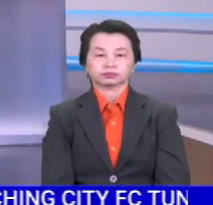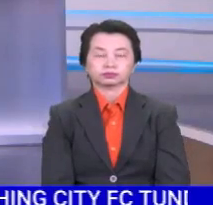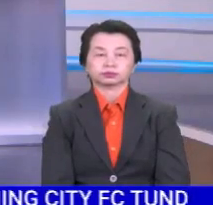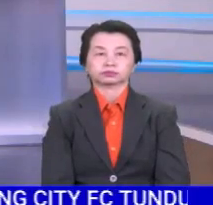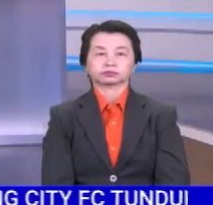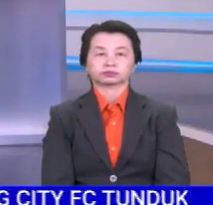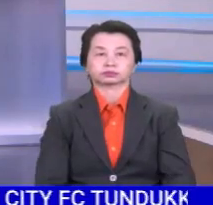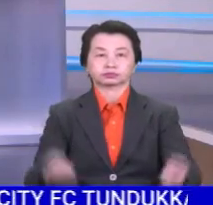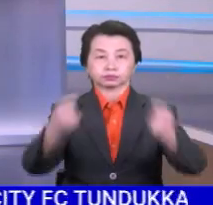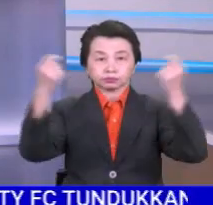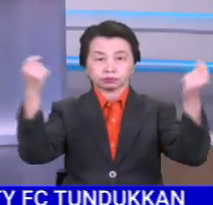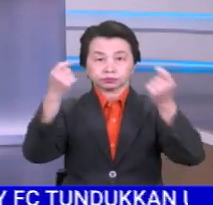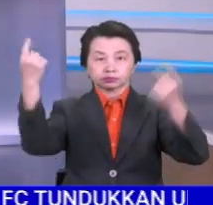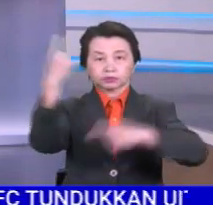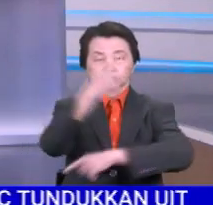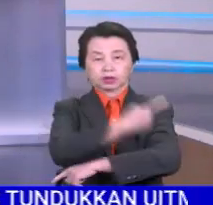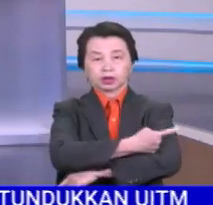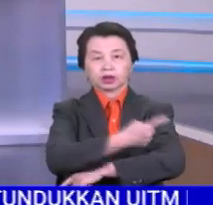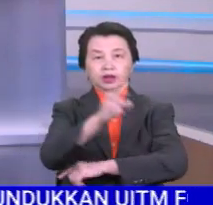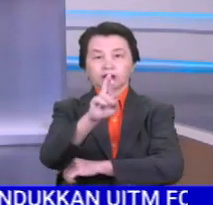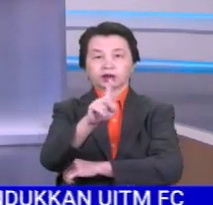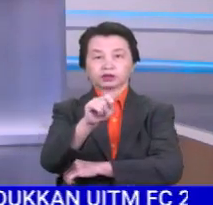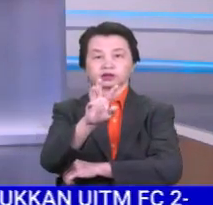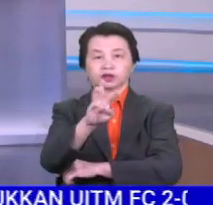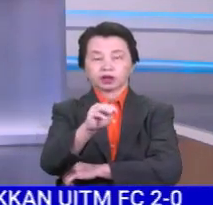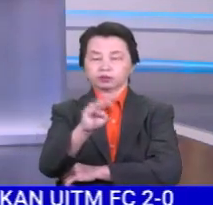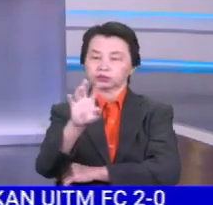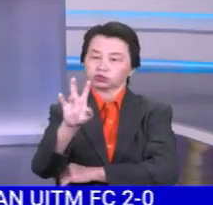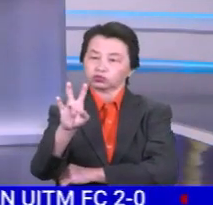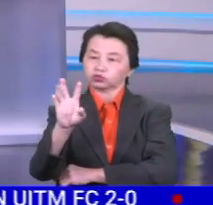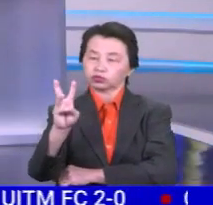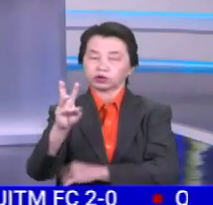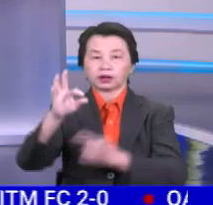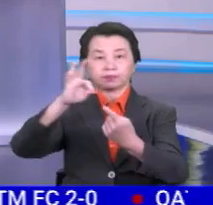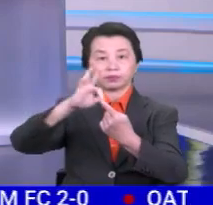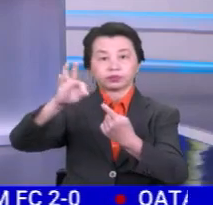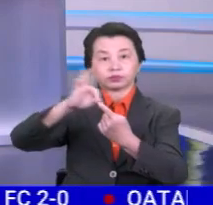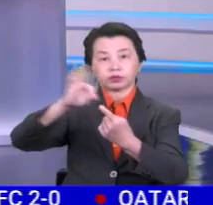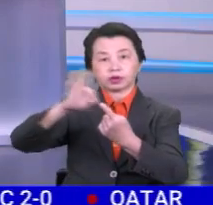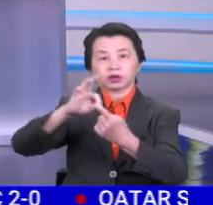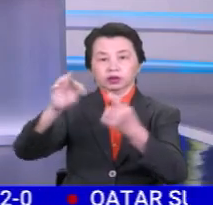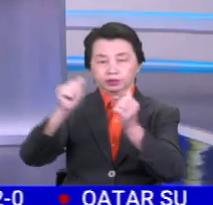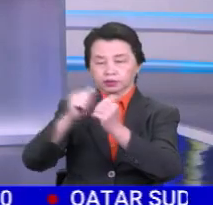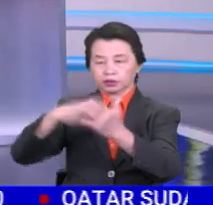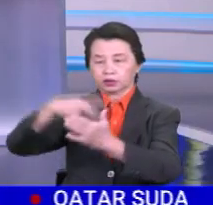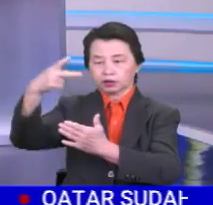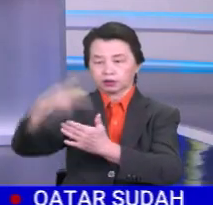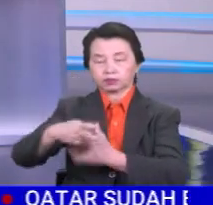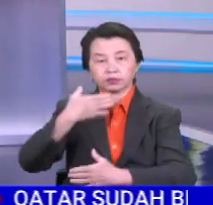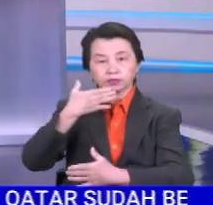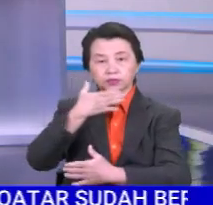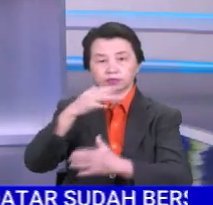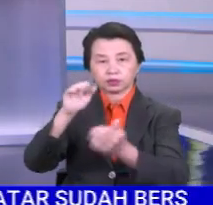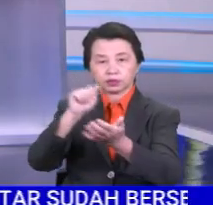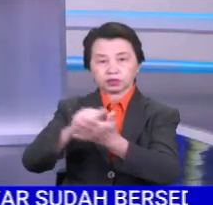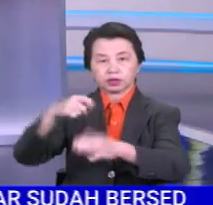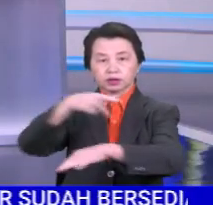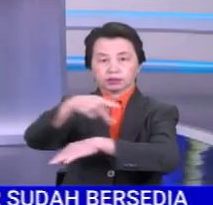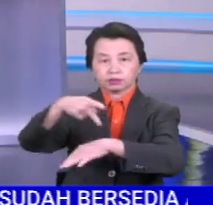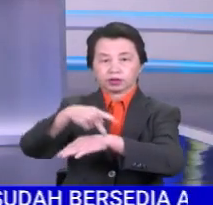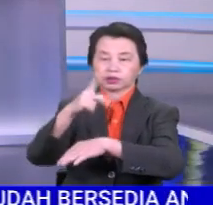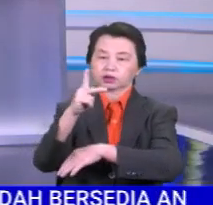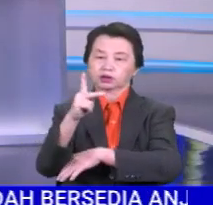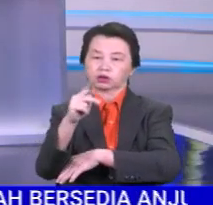Sementara itu, sambutan Hari RTM ke-76 di Pulau Pinang diteruskan dengan program Meet and Greet di Padang Kota